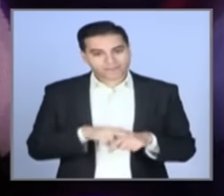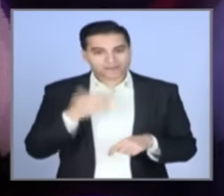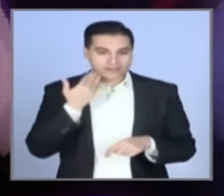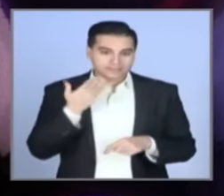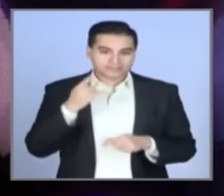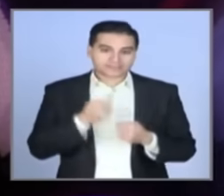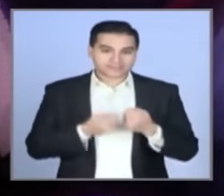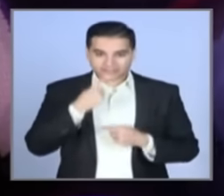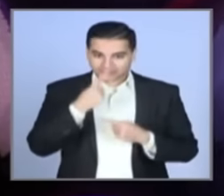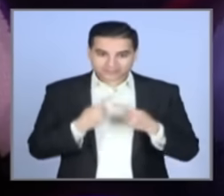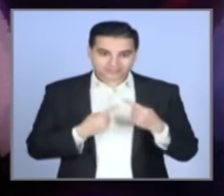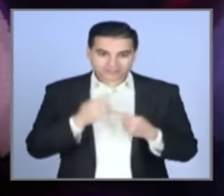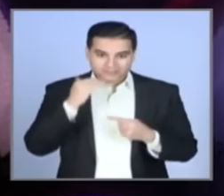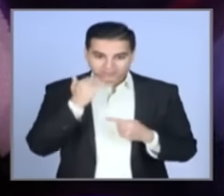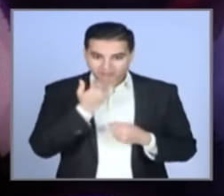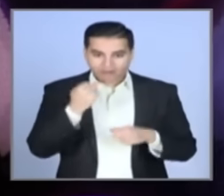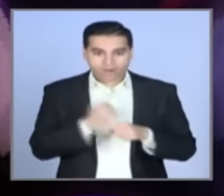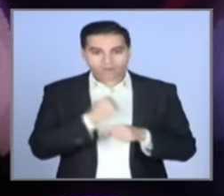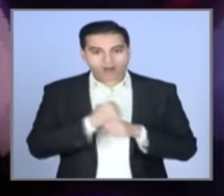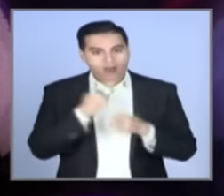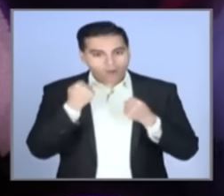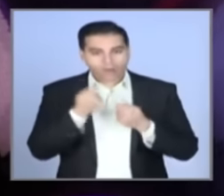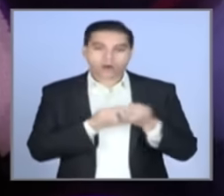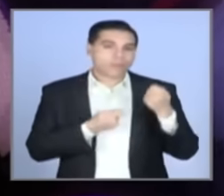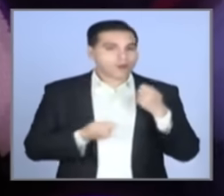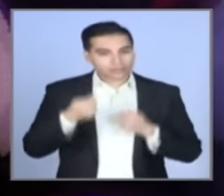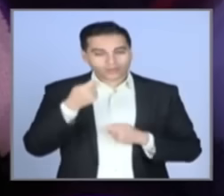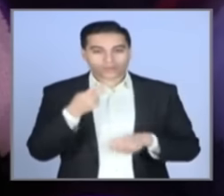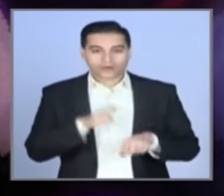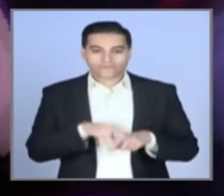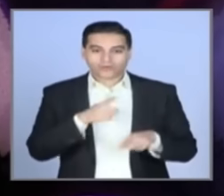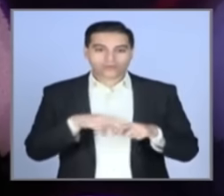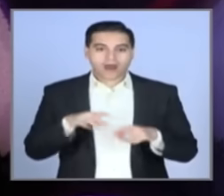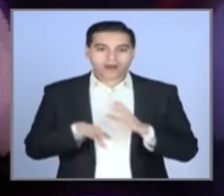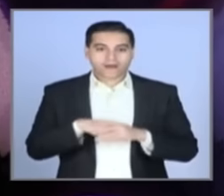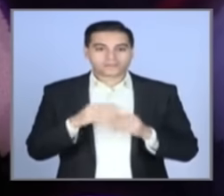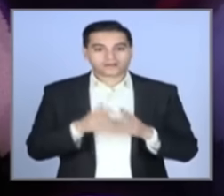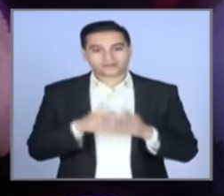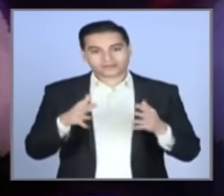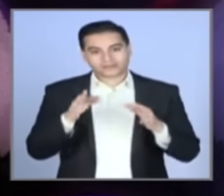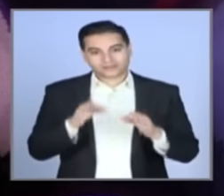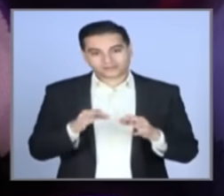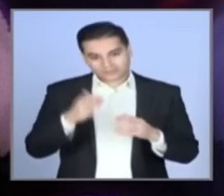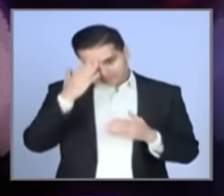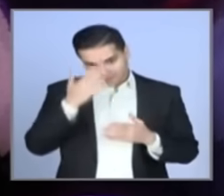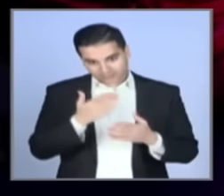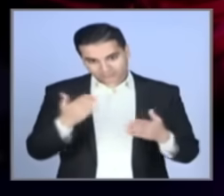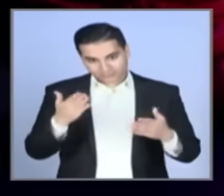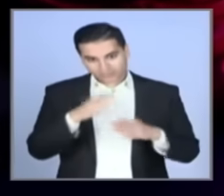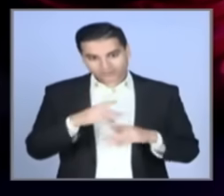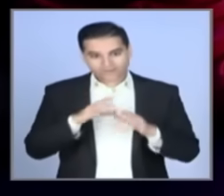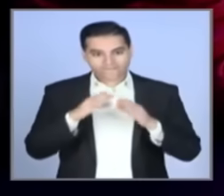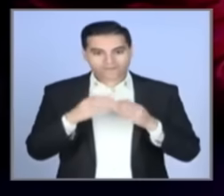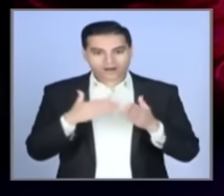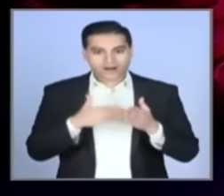تخليهم يستمروا بمجهود أقوى وأكتر. لا، انتوا عاملين مجهود عظيم، تحياتي ليكم كلكم،